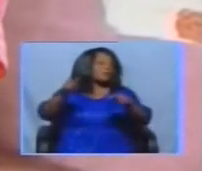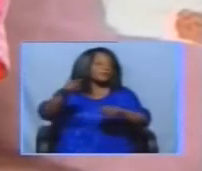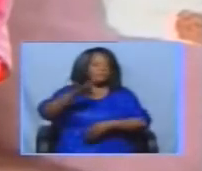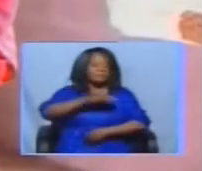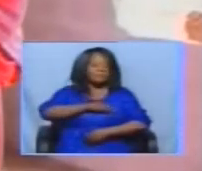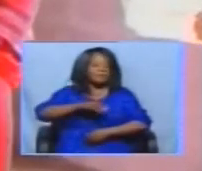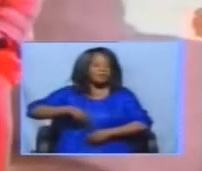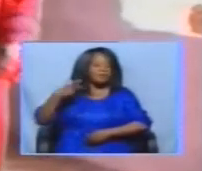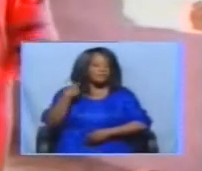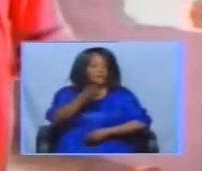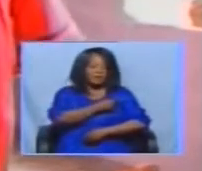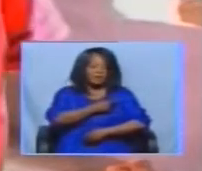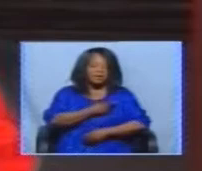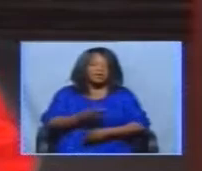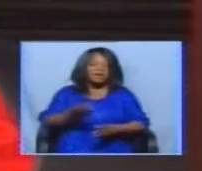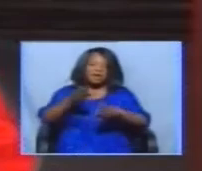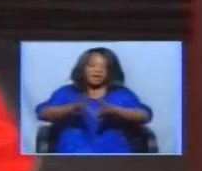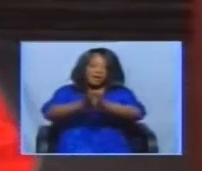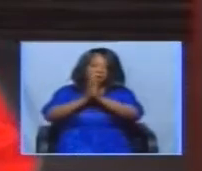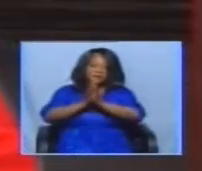Lwapula province to work together.